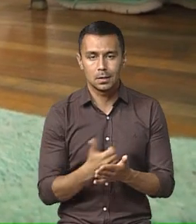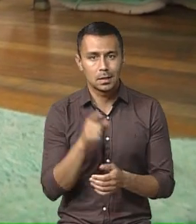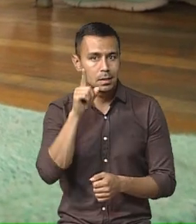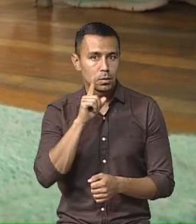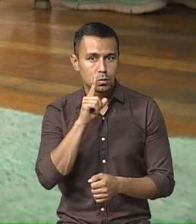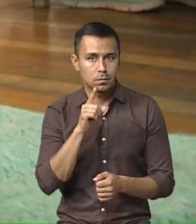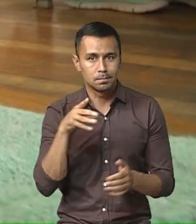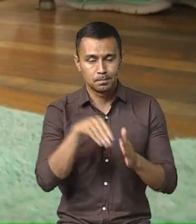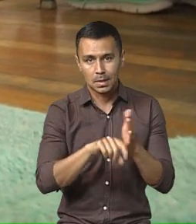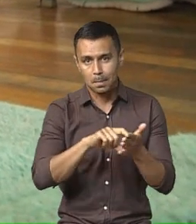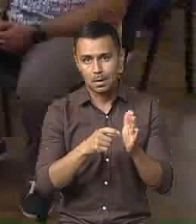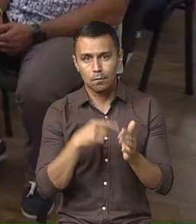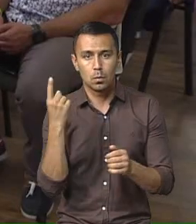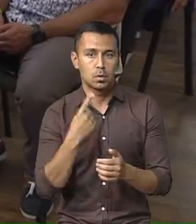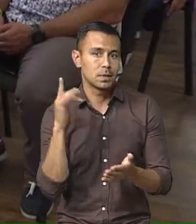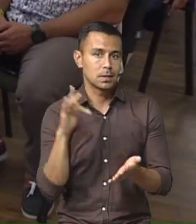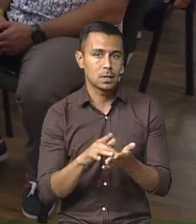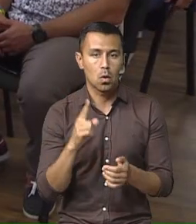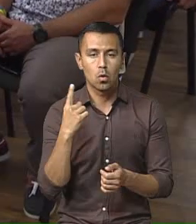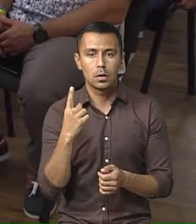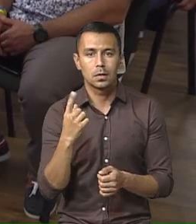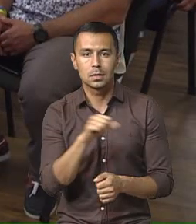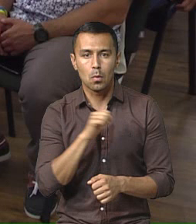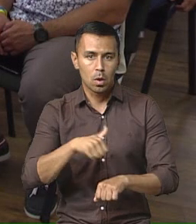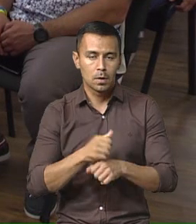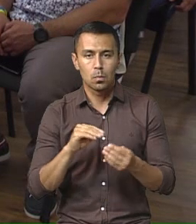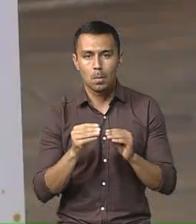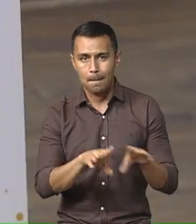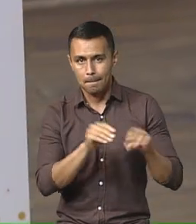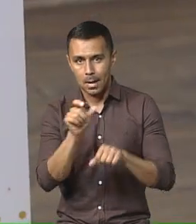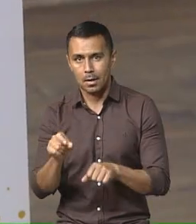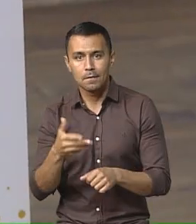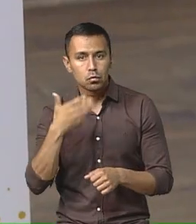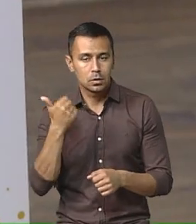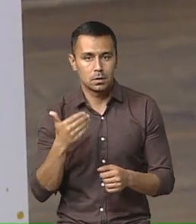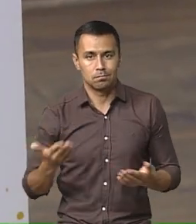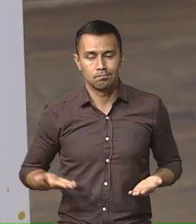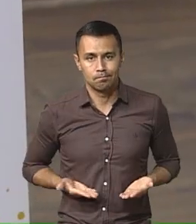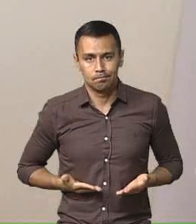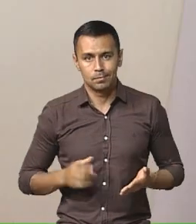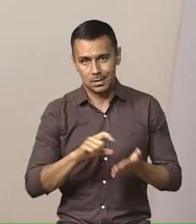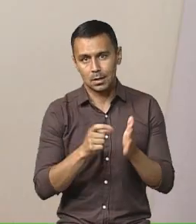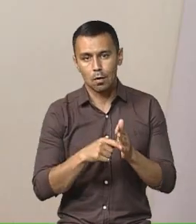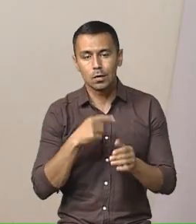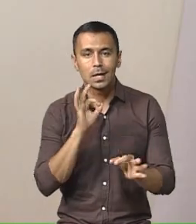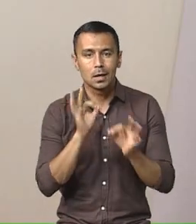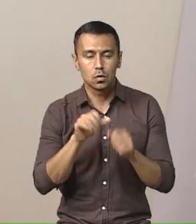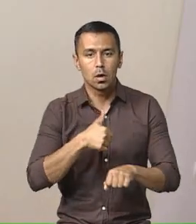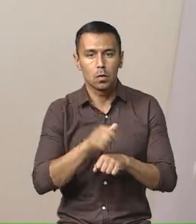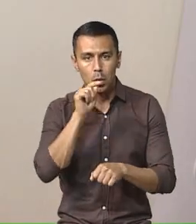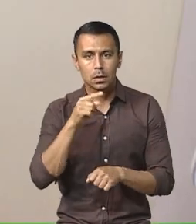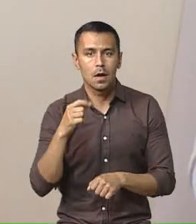тимчасовий прихисток в обласному центрі. Однією з головних проблем переселенців – відсутність житла, каже радниця голови Луганської